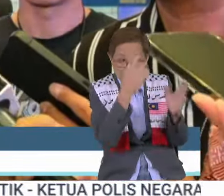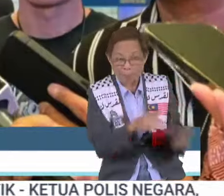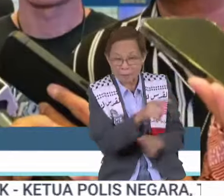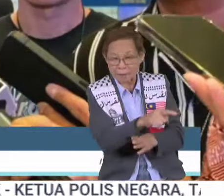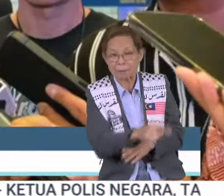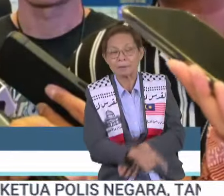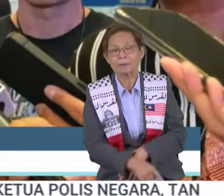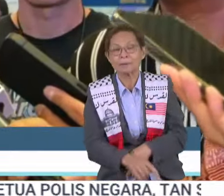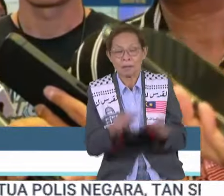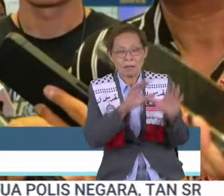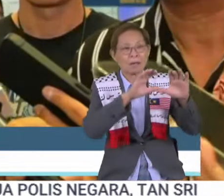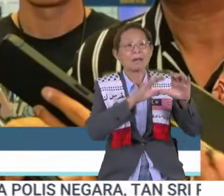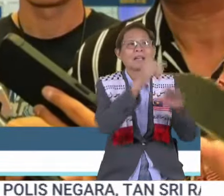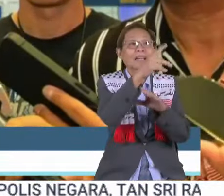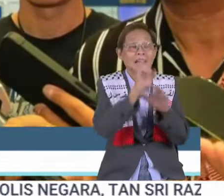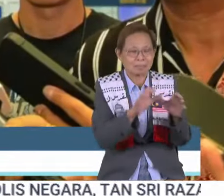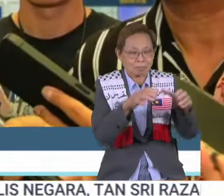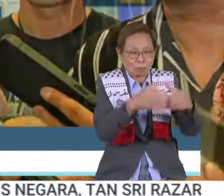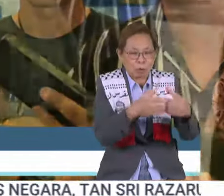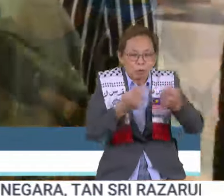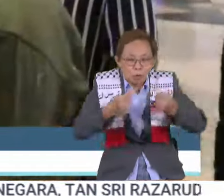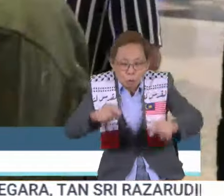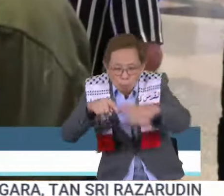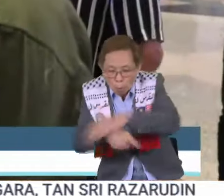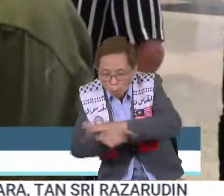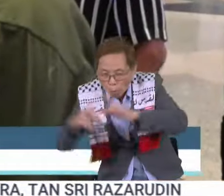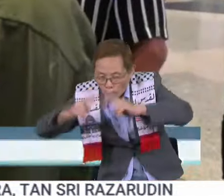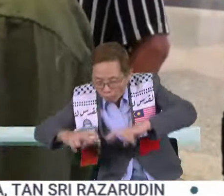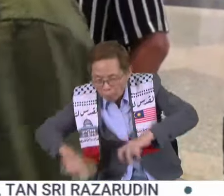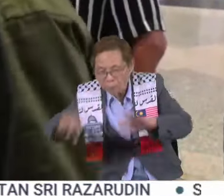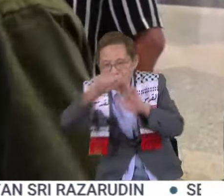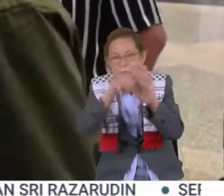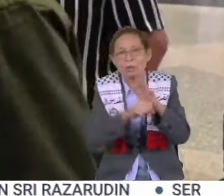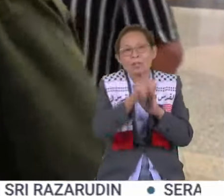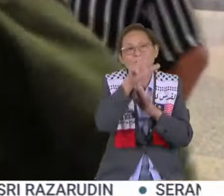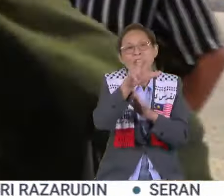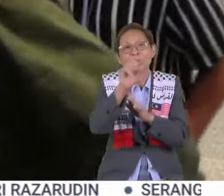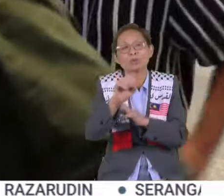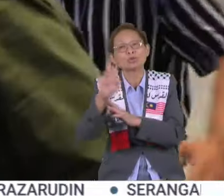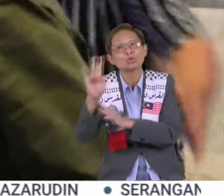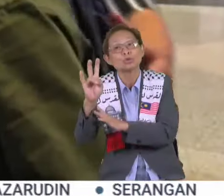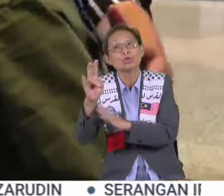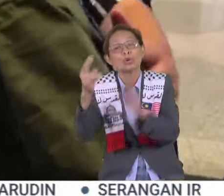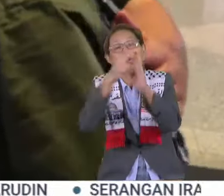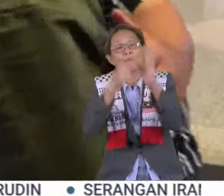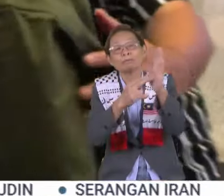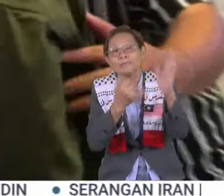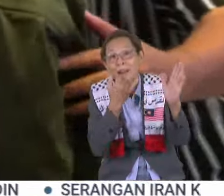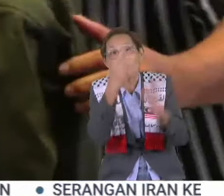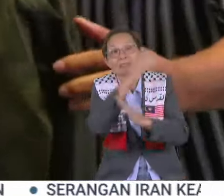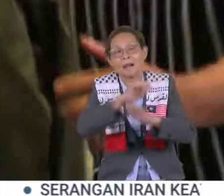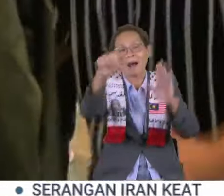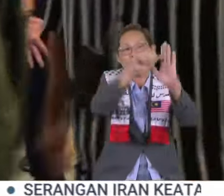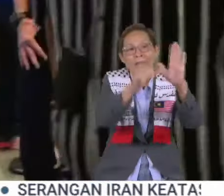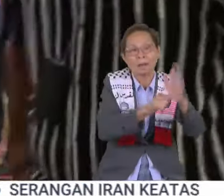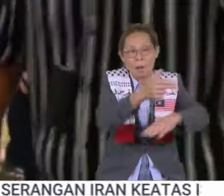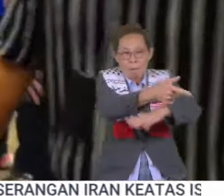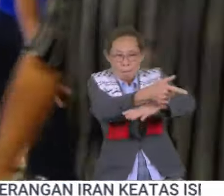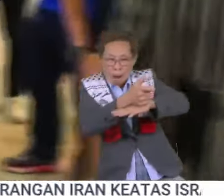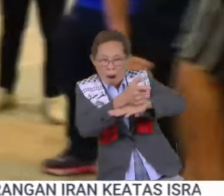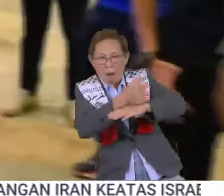Kes diklasifikasikan sebagai kes cubaan bunuh yang disiasat di bawah Seksyen 307 Kanun Keseksaan dan Akta